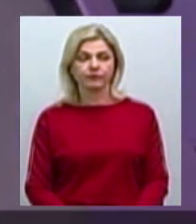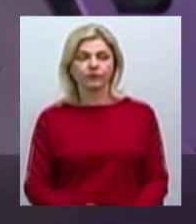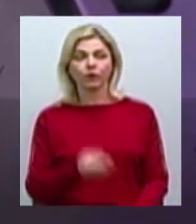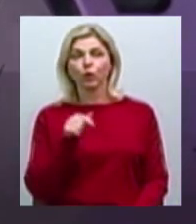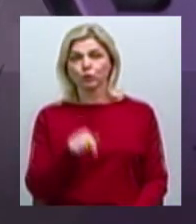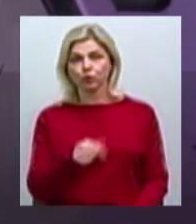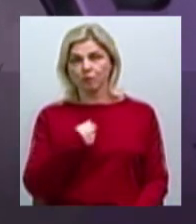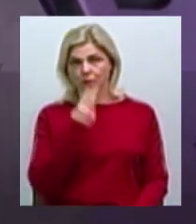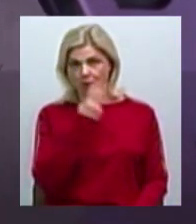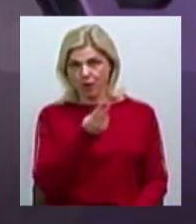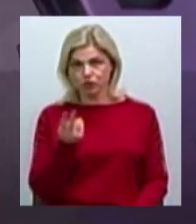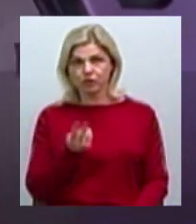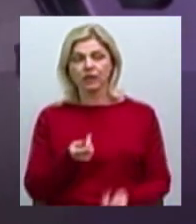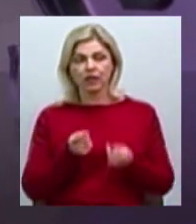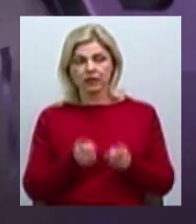вистачає